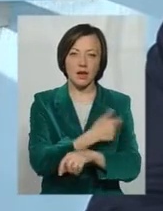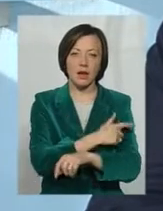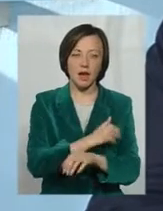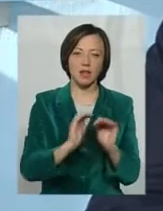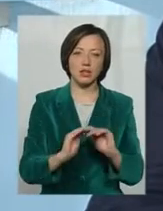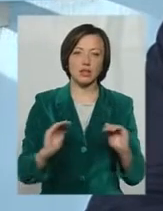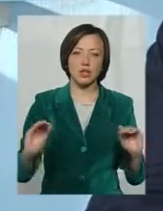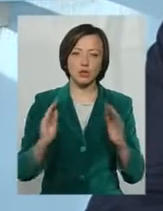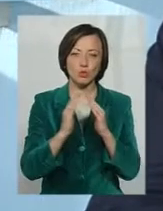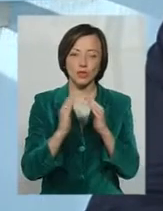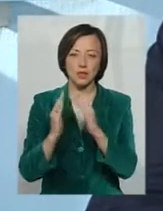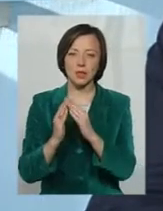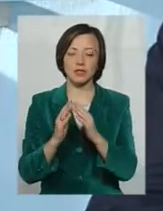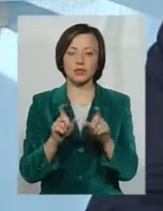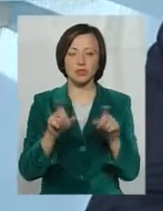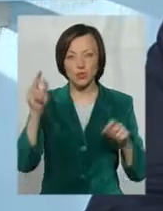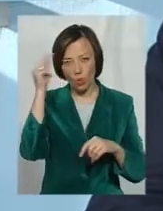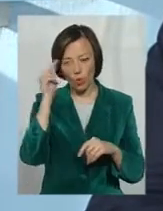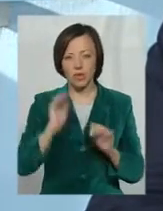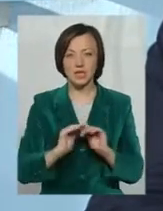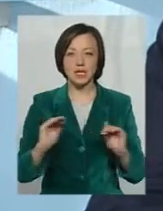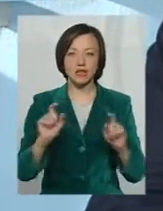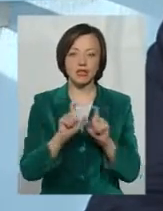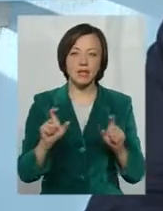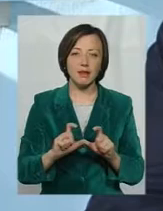дитячі будинки, школи, дитячі садки,